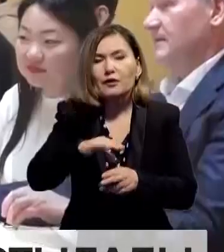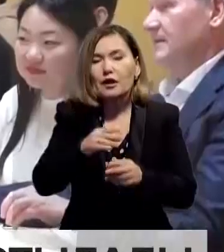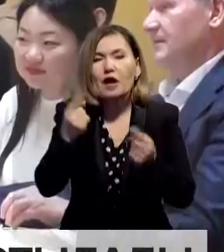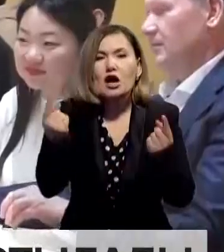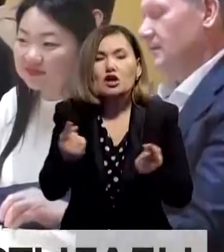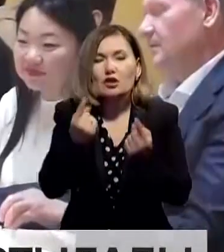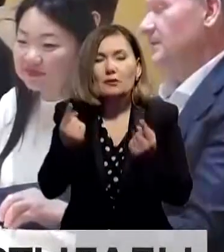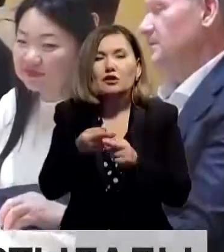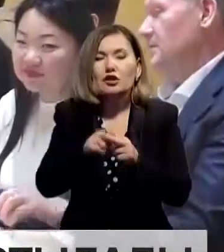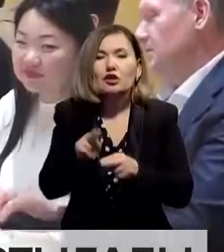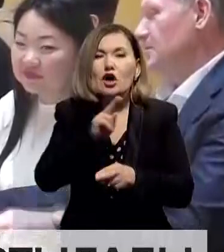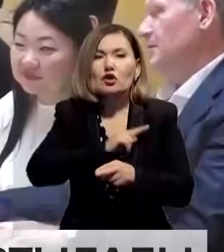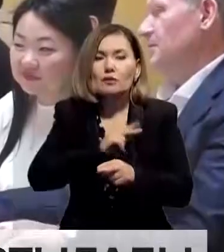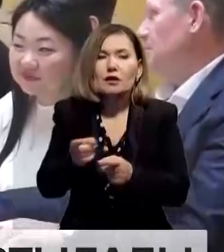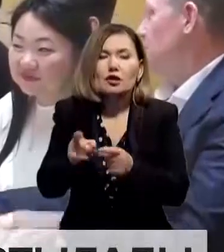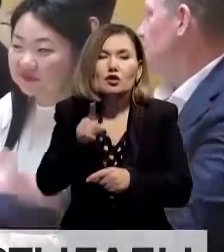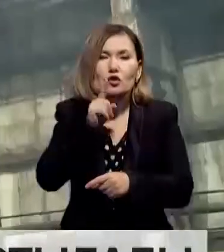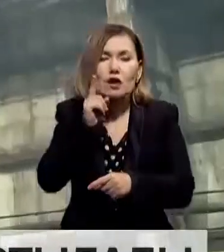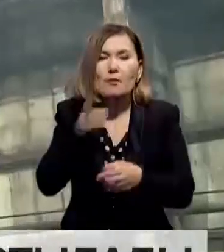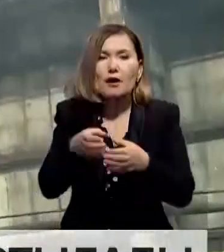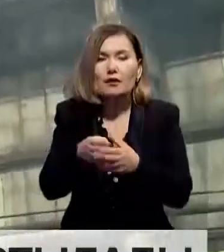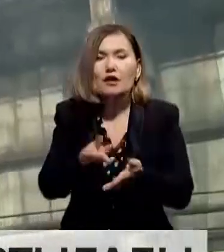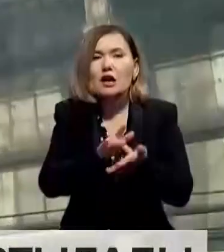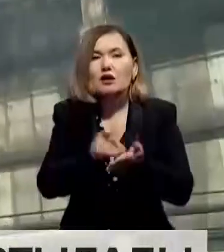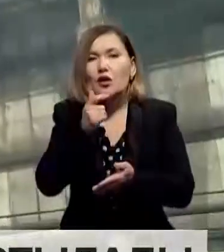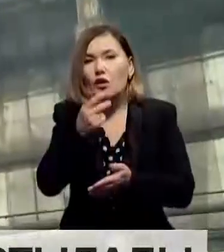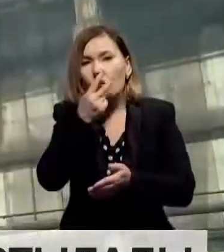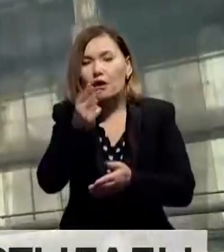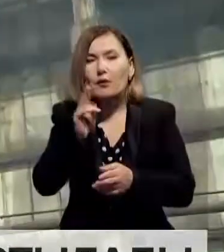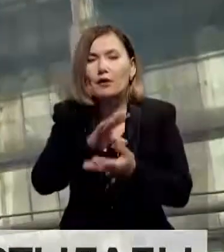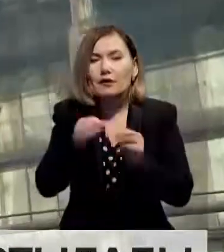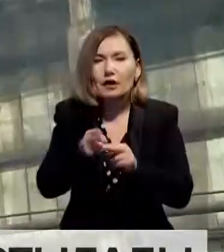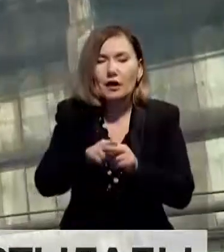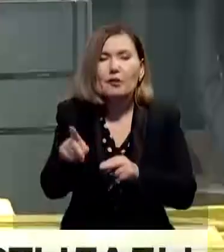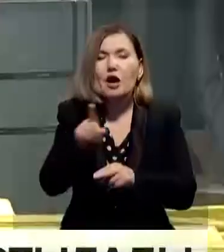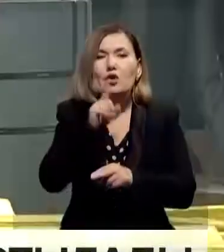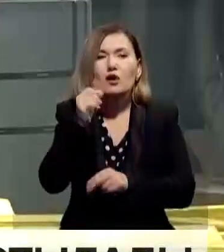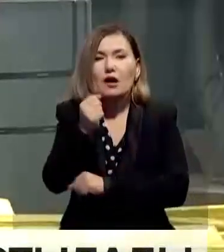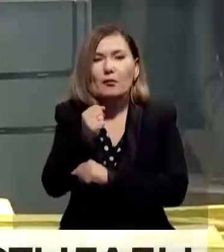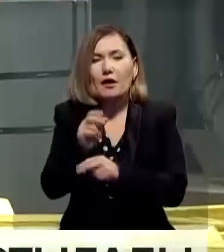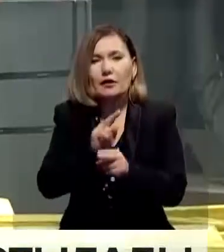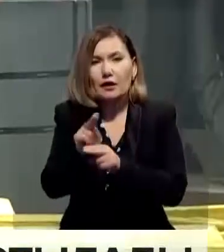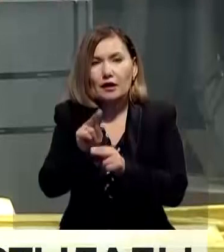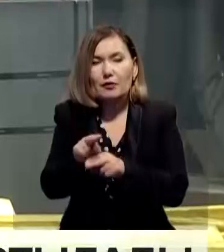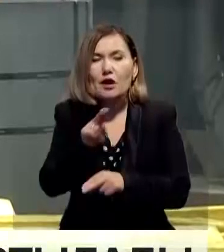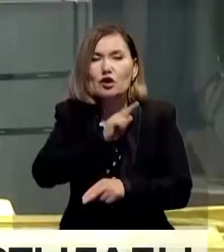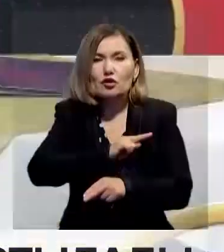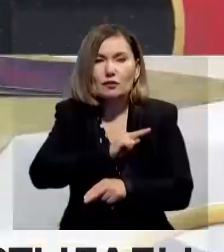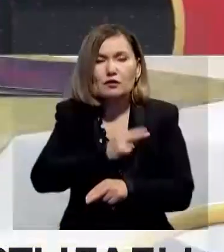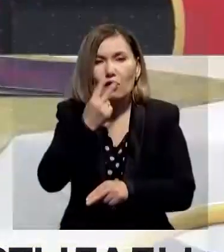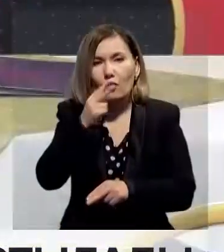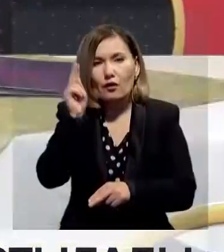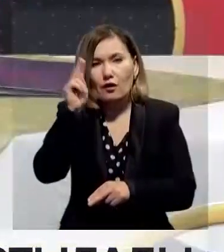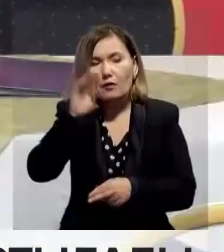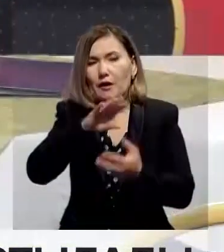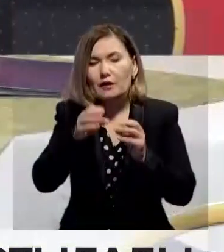жұмыстарға тартылады. Уақытының көп бөлігін экскурсияға арнайды. Кәсіби маман даярлайтын оқу орындарының жұмысымен танысады.